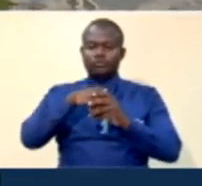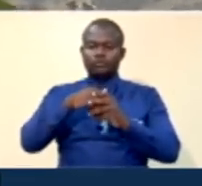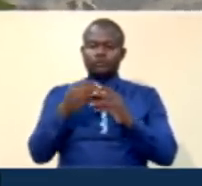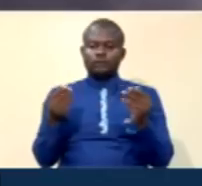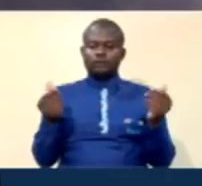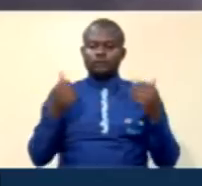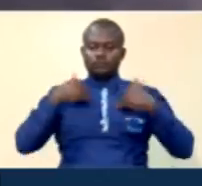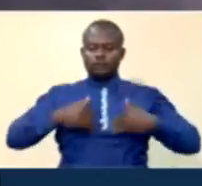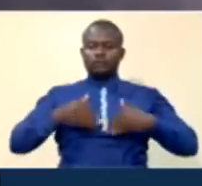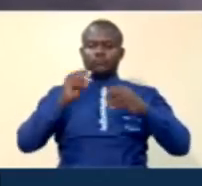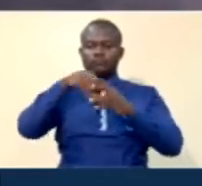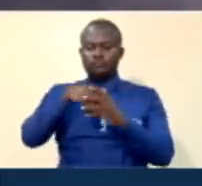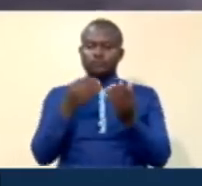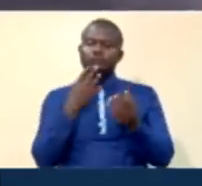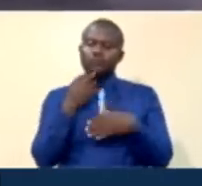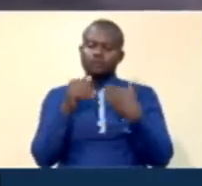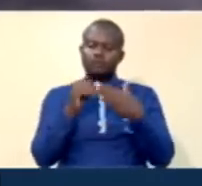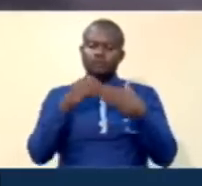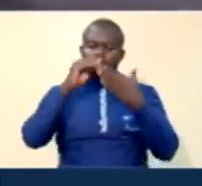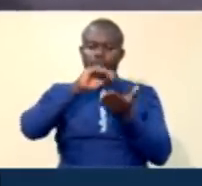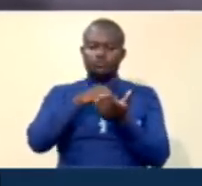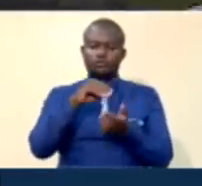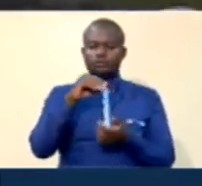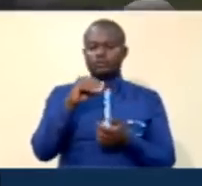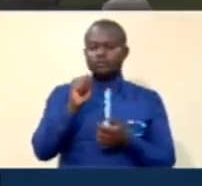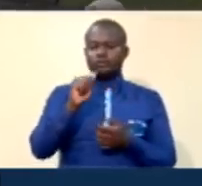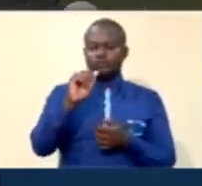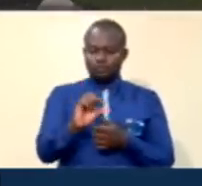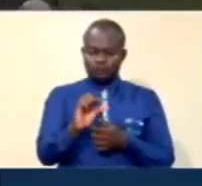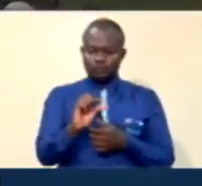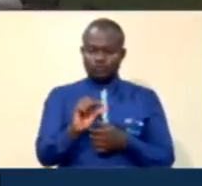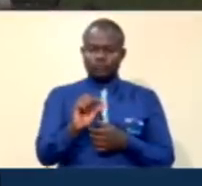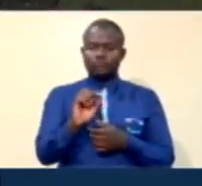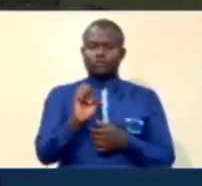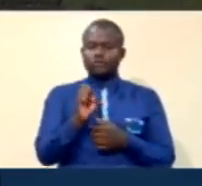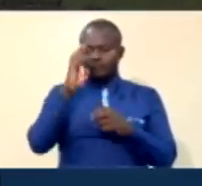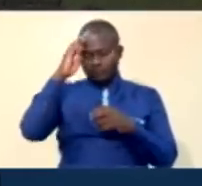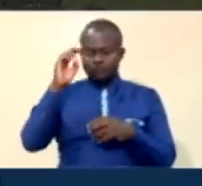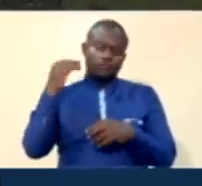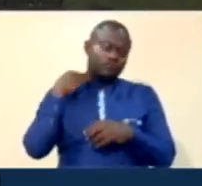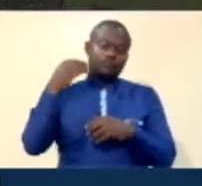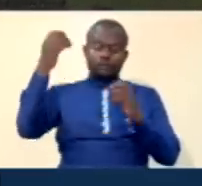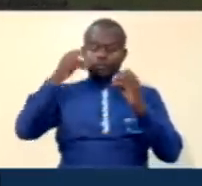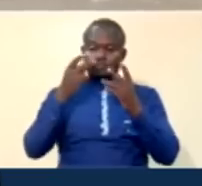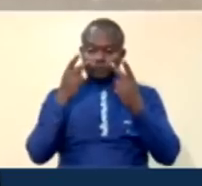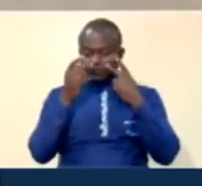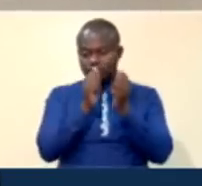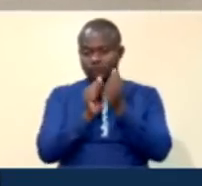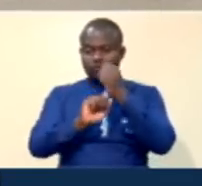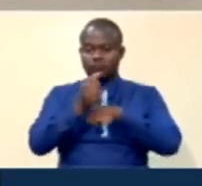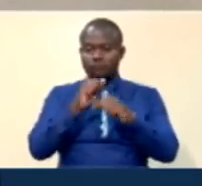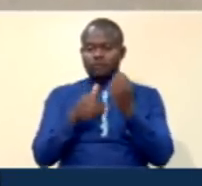imibiri irimo. Kuri uyu wa kane, ubuyobozi bw'ikigo HS Rwanda ndetse n'ubuyobozi bw'urwibutso rwa Jenoside rwa Kigali barebeye